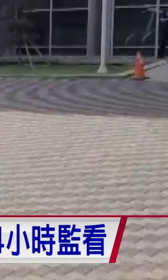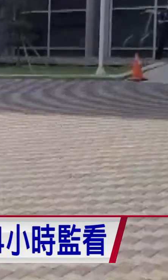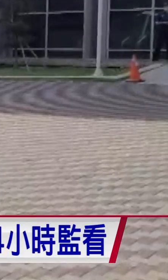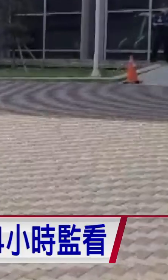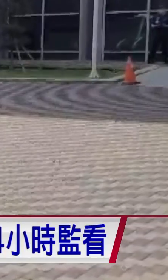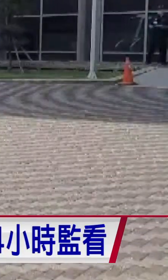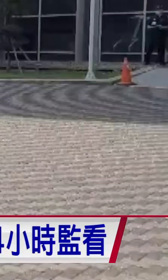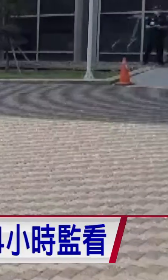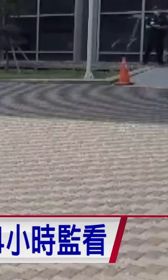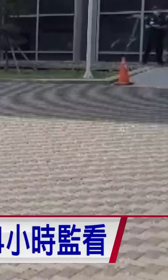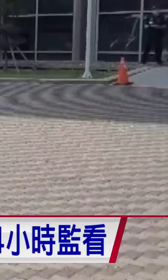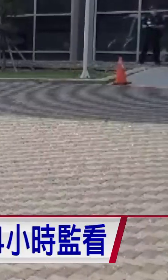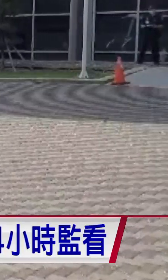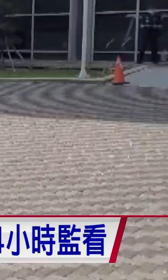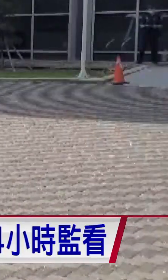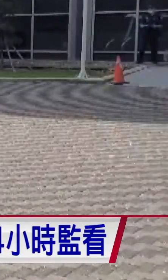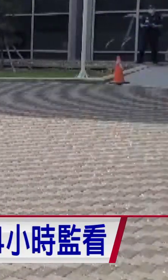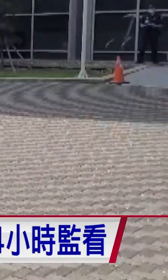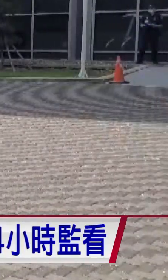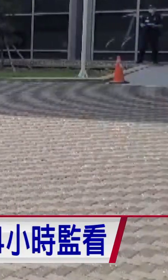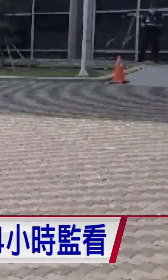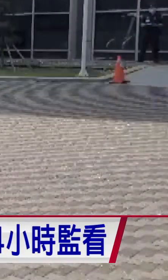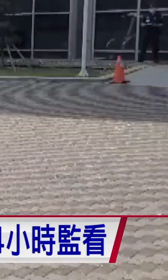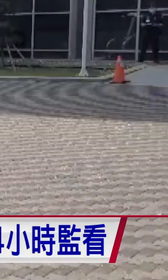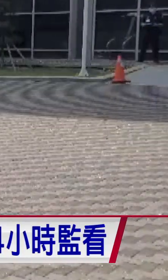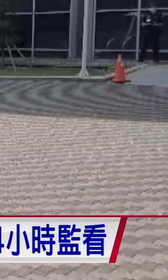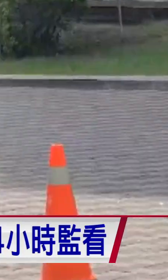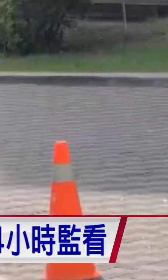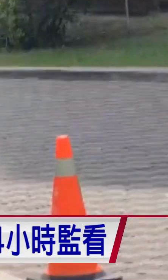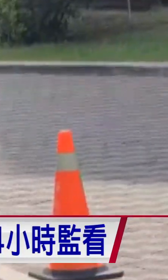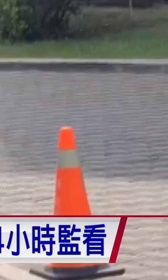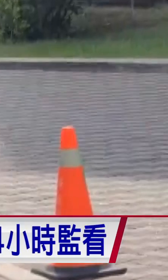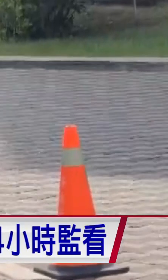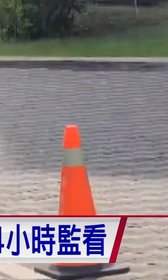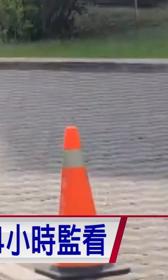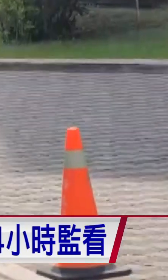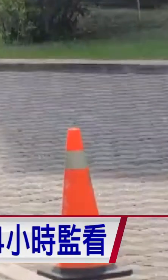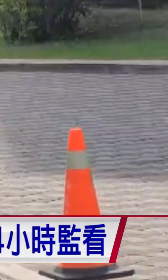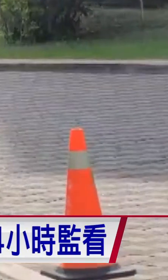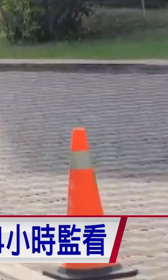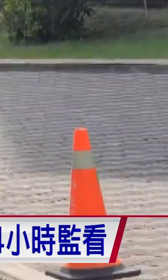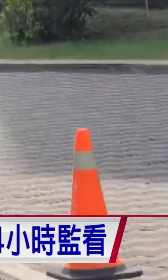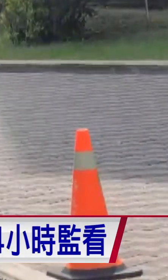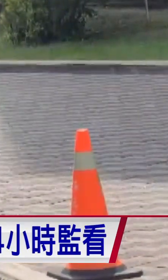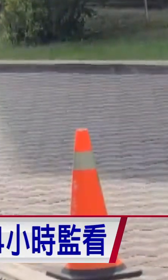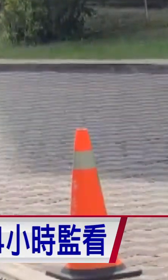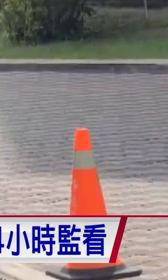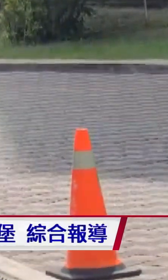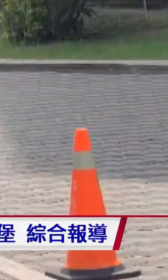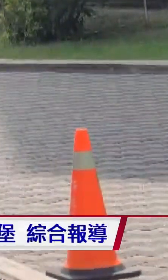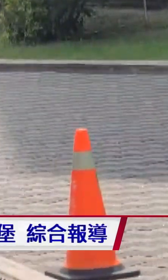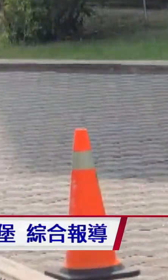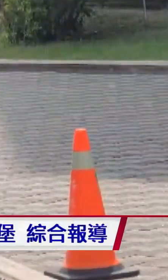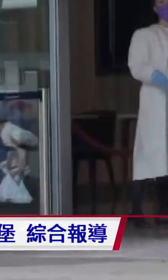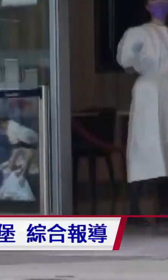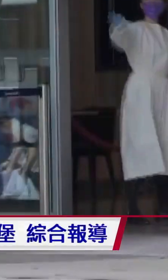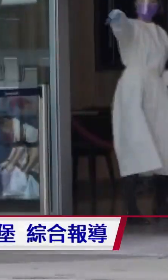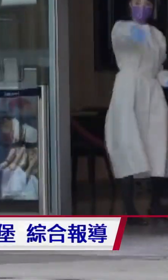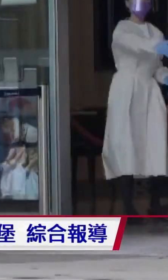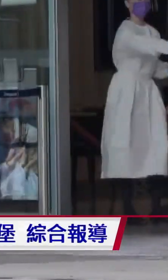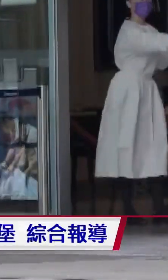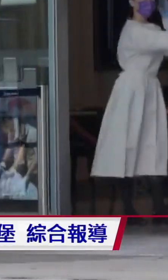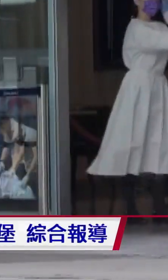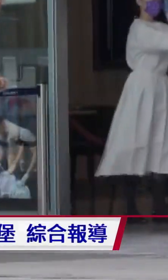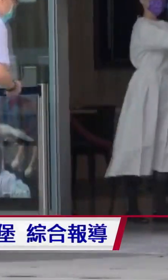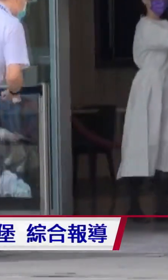人员陆续抵达二馆。进门前，防疫人员先以酒精消毒行李。入住后，也将受到严密监控。记